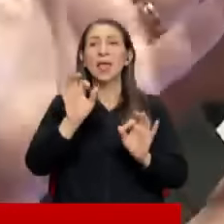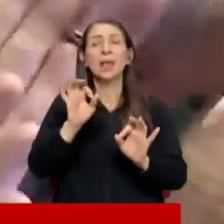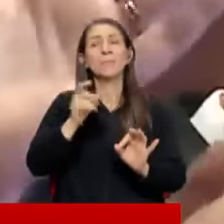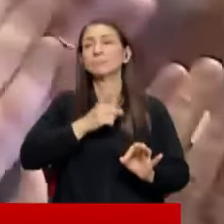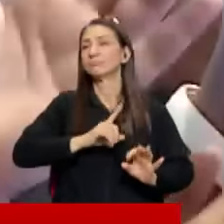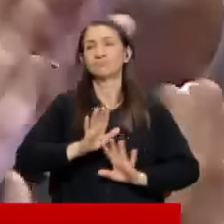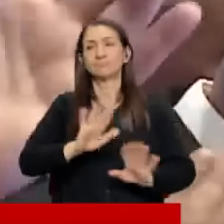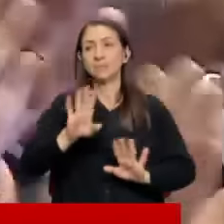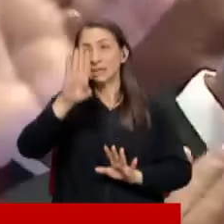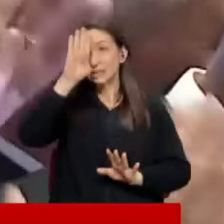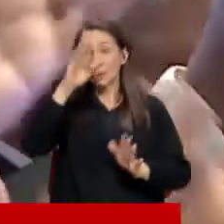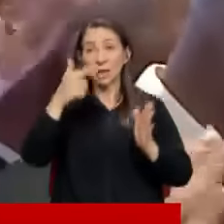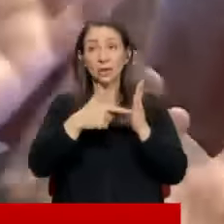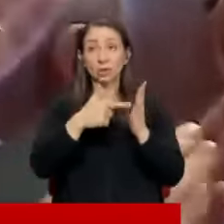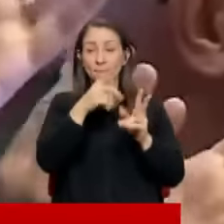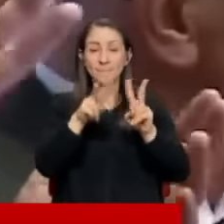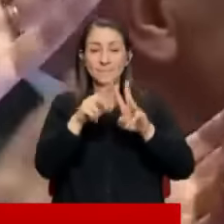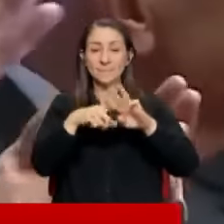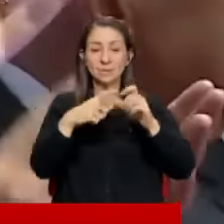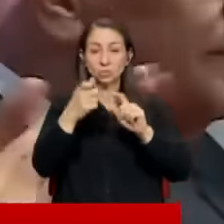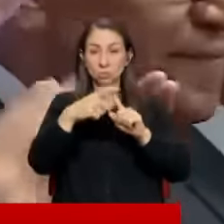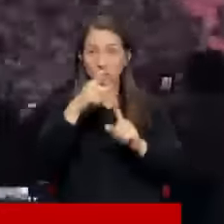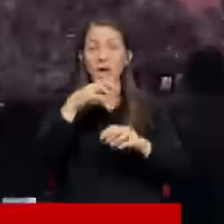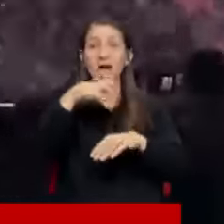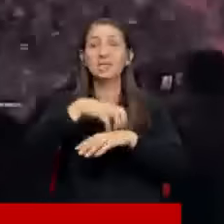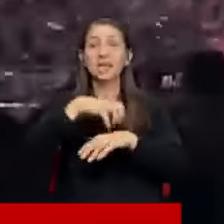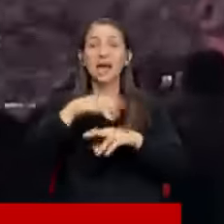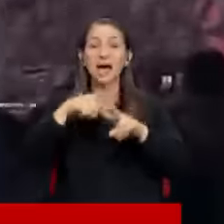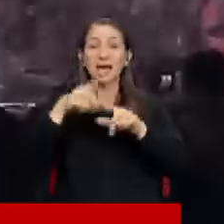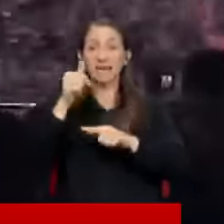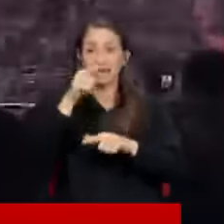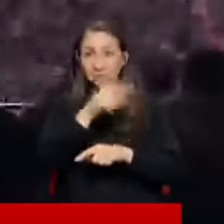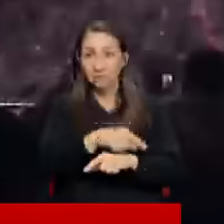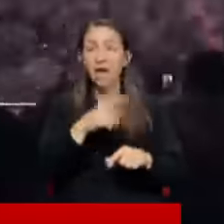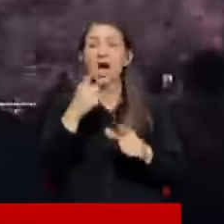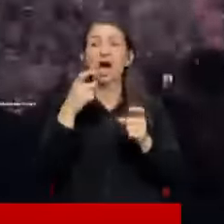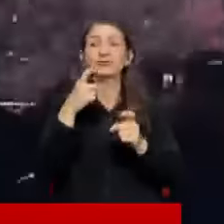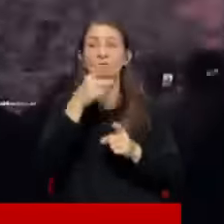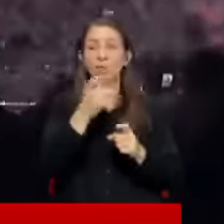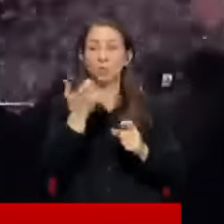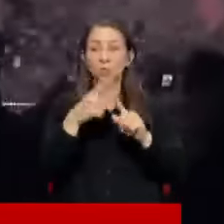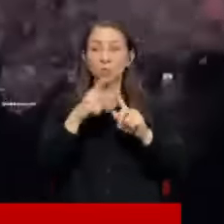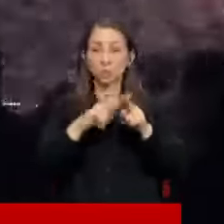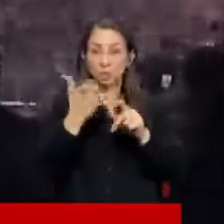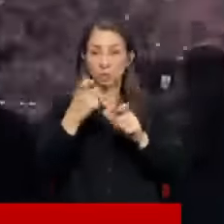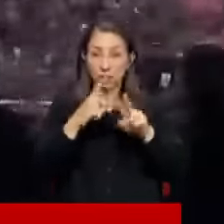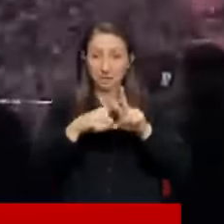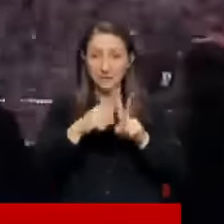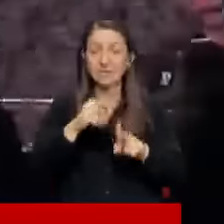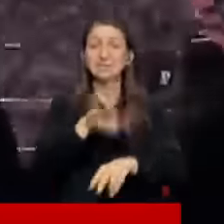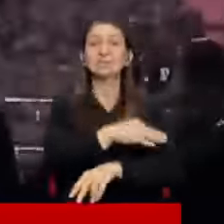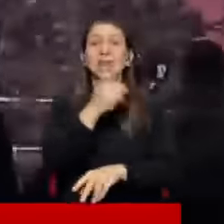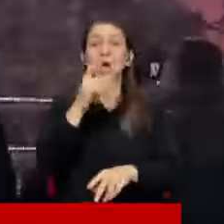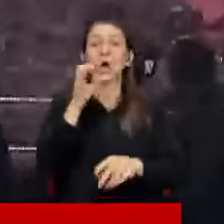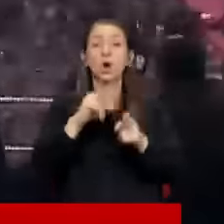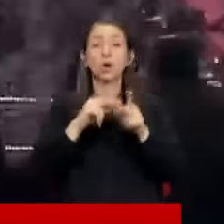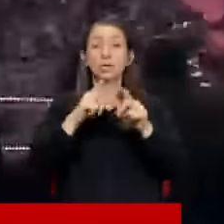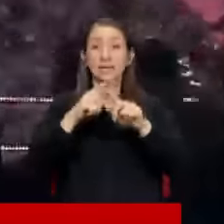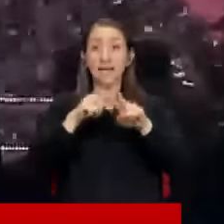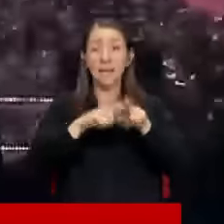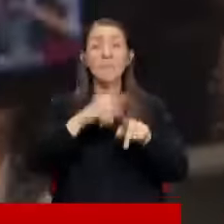gösterilmedi. İstanbul'da Kadıköy'de Mesut Kösedağ, adalarda Ali Ercan Akpolat, avcılarda Utku Caner Çaykara, Sarıyer'de Oktay